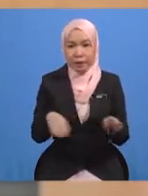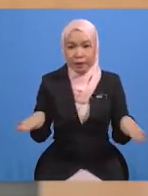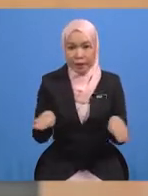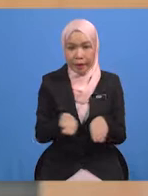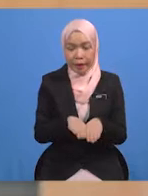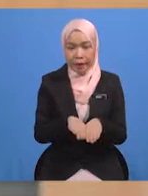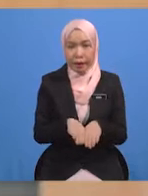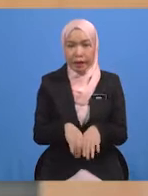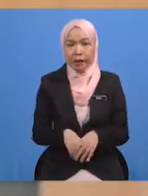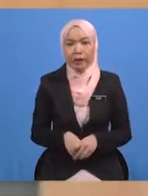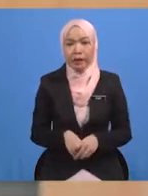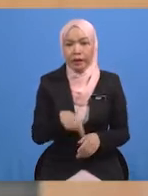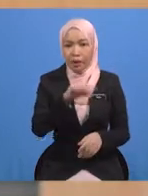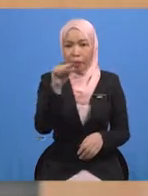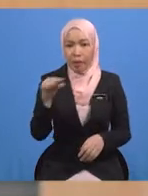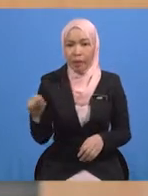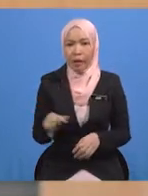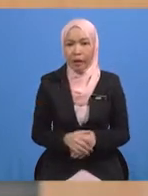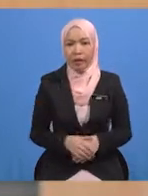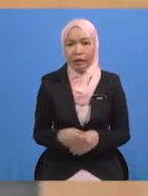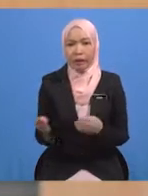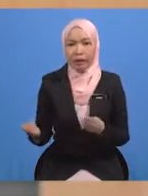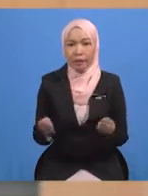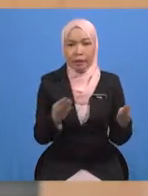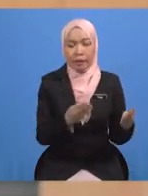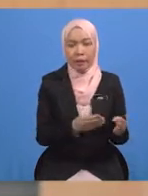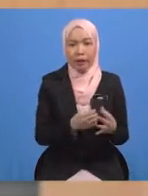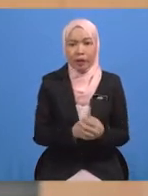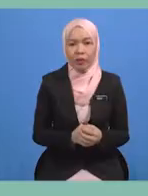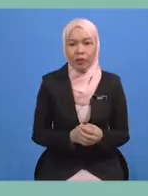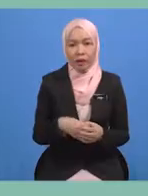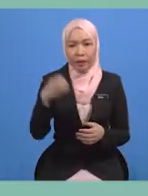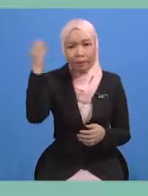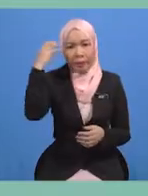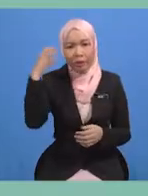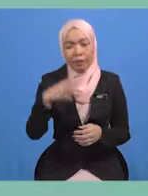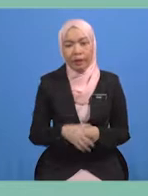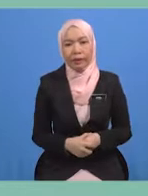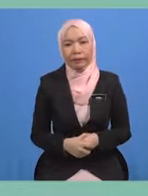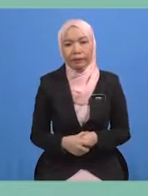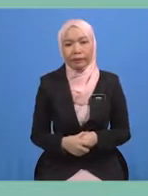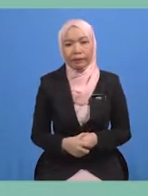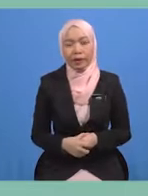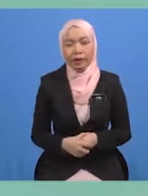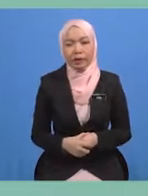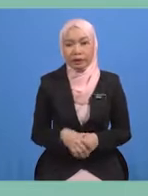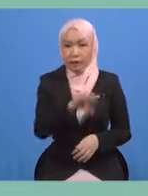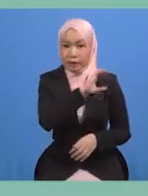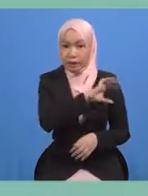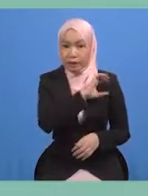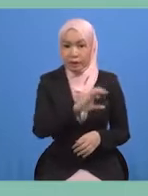maklumat? Ya, ciri-ciri seperti yang pertama,